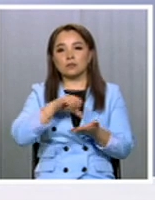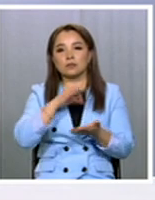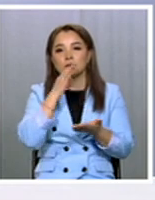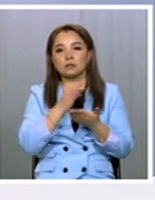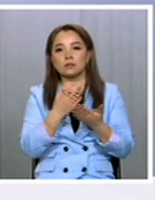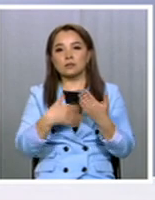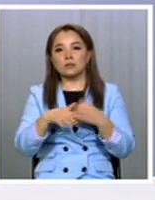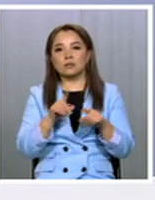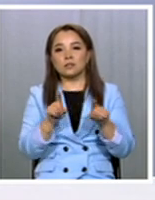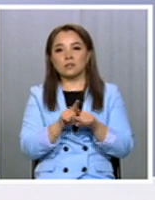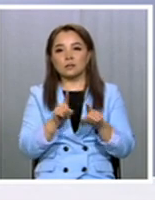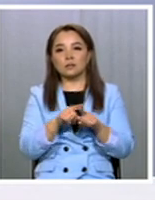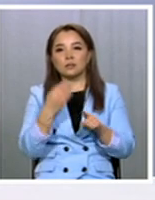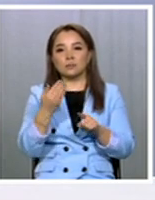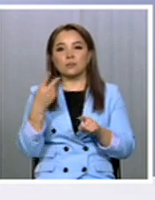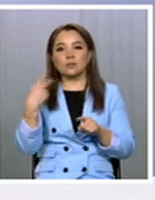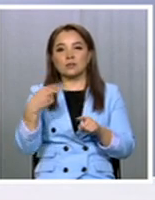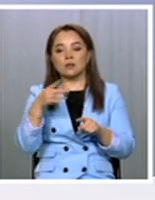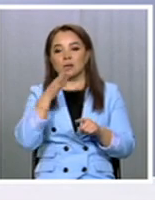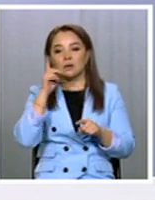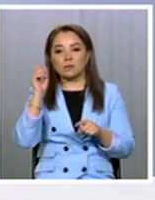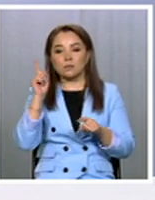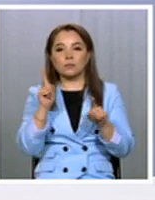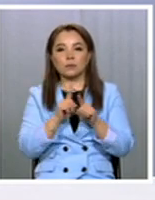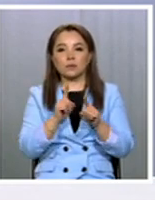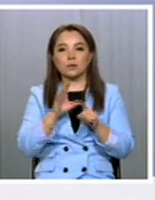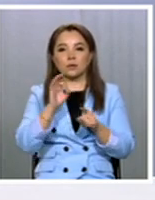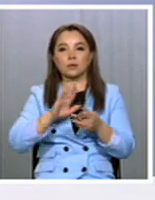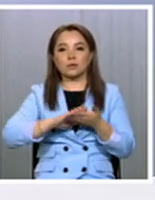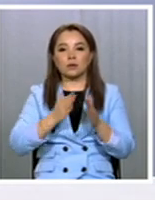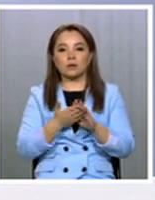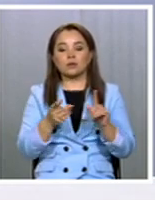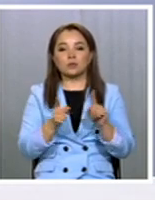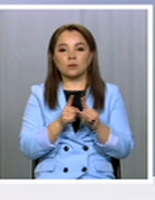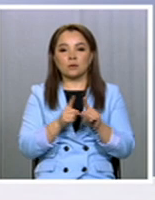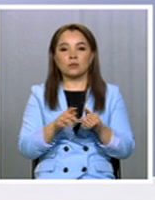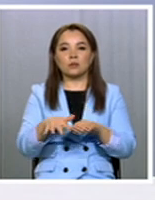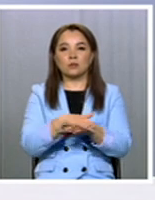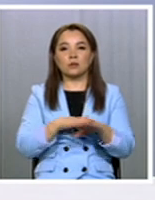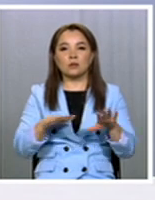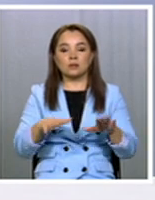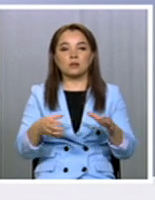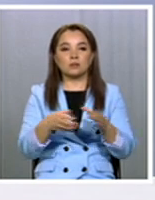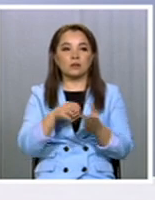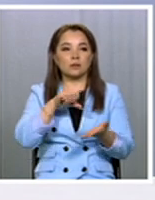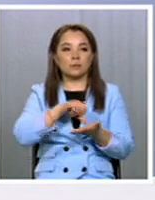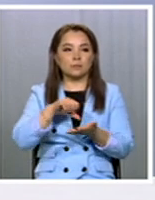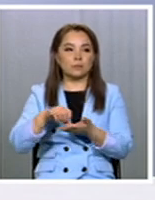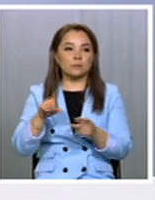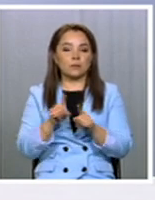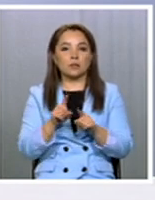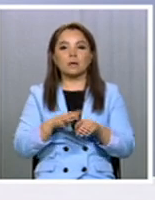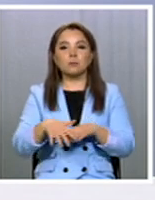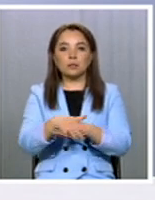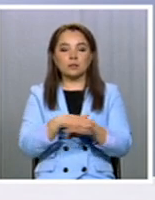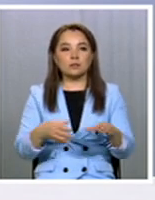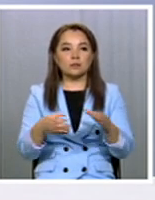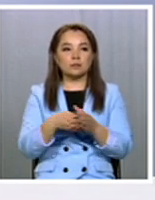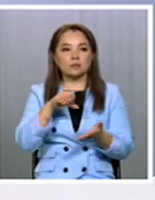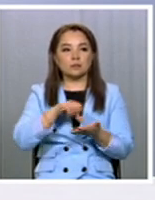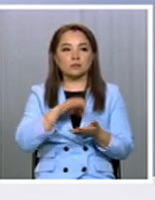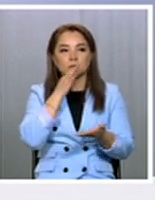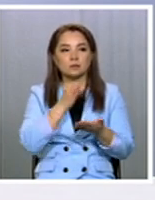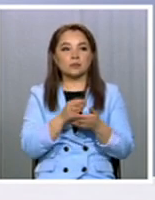Онда 20-шы ғасырдың басындағы әлеуметтік революциялар кезеңдегі тартыс жолынан өтіп, сонымен